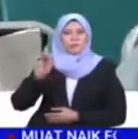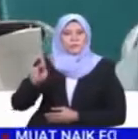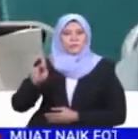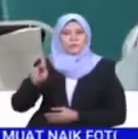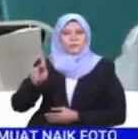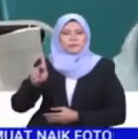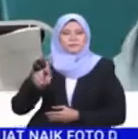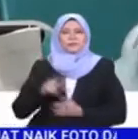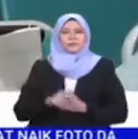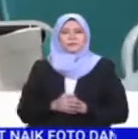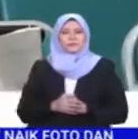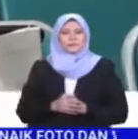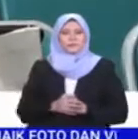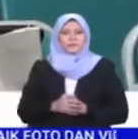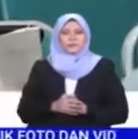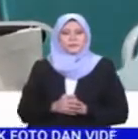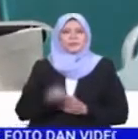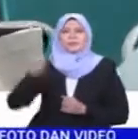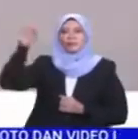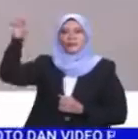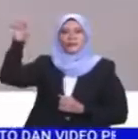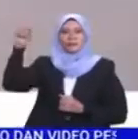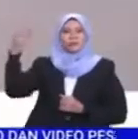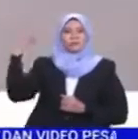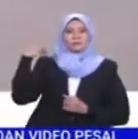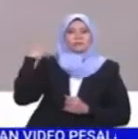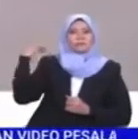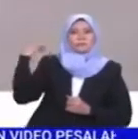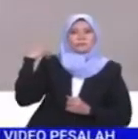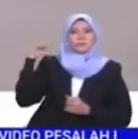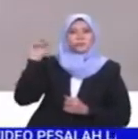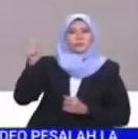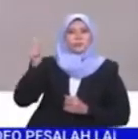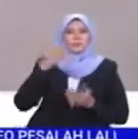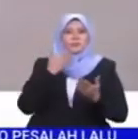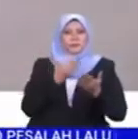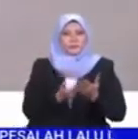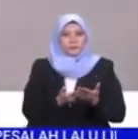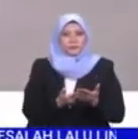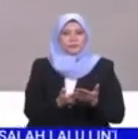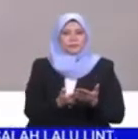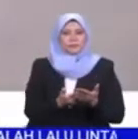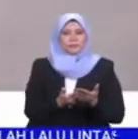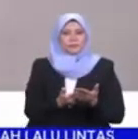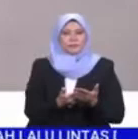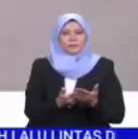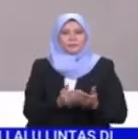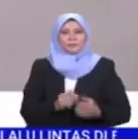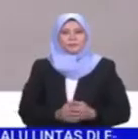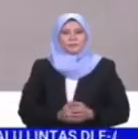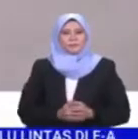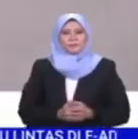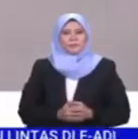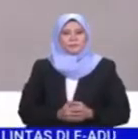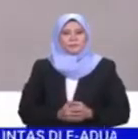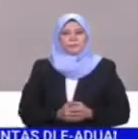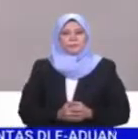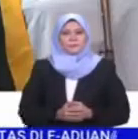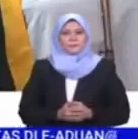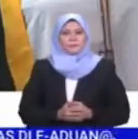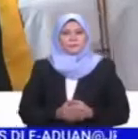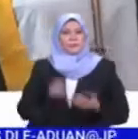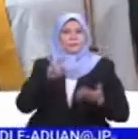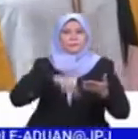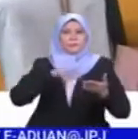satu huruf Allah Ta'ala berikan ganjaran pada seluruh kebaikan. Apalagi Al-Quran sekian kita membaca pada bulan